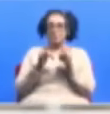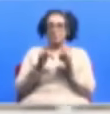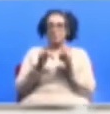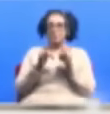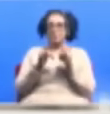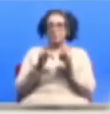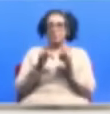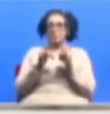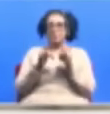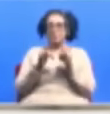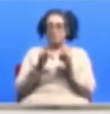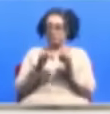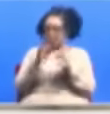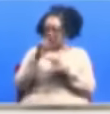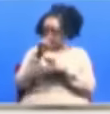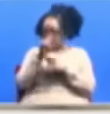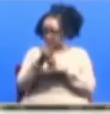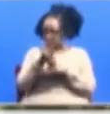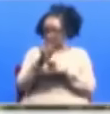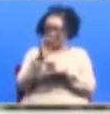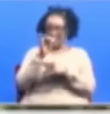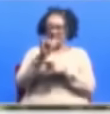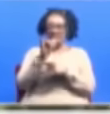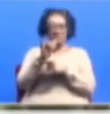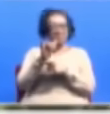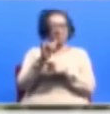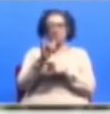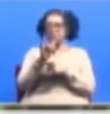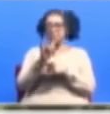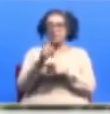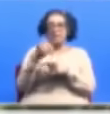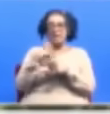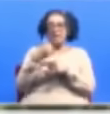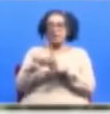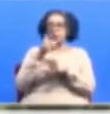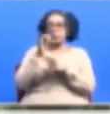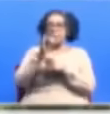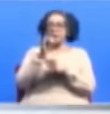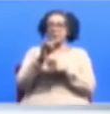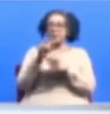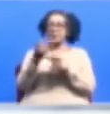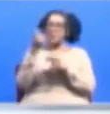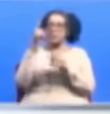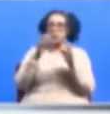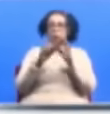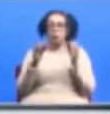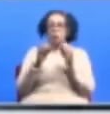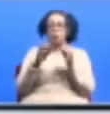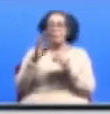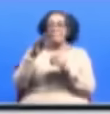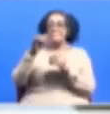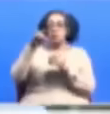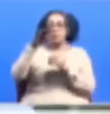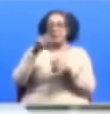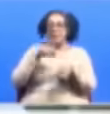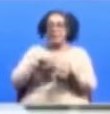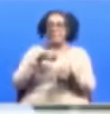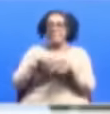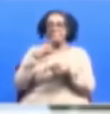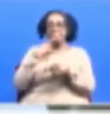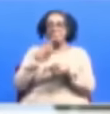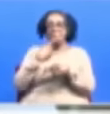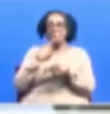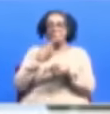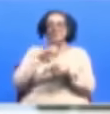Upekuzi wa NTV haukuwa na taarifa wala kuelewa alichomaanisha Maureen aliposema. It's funny